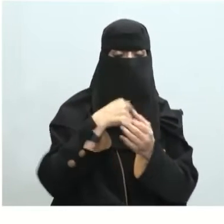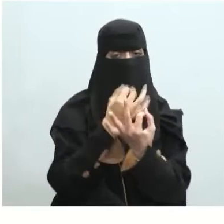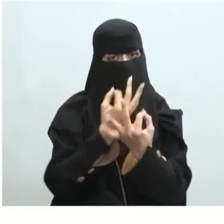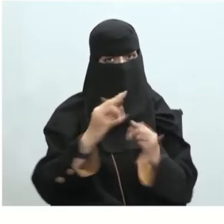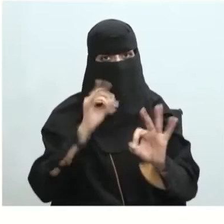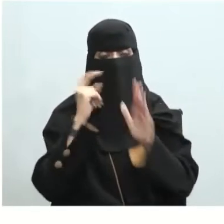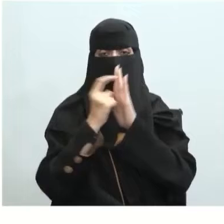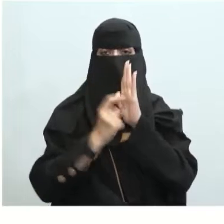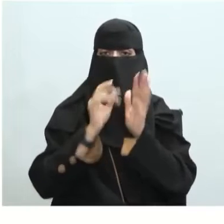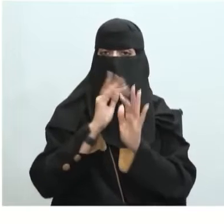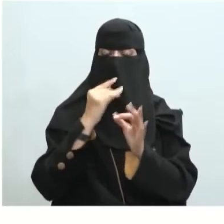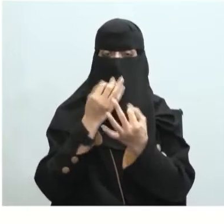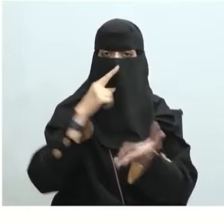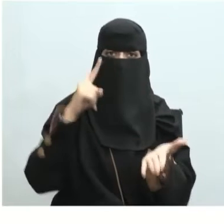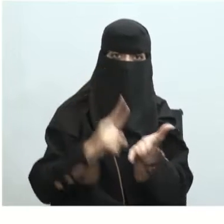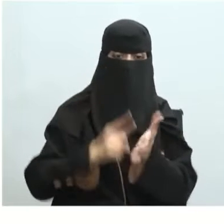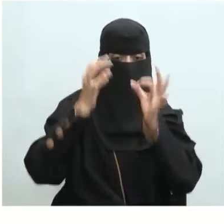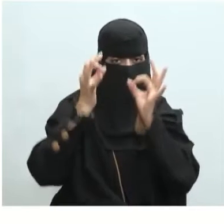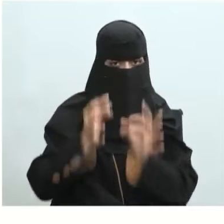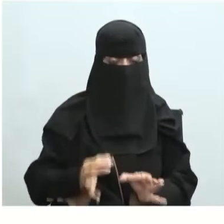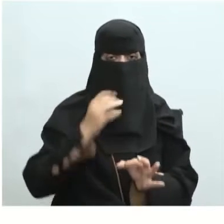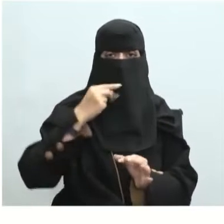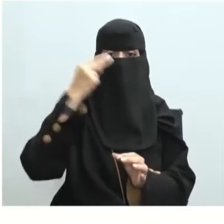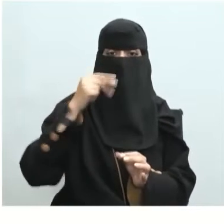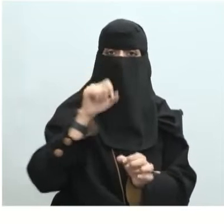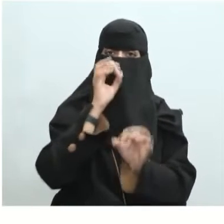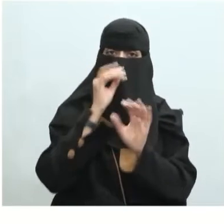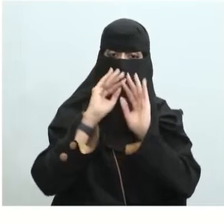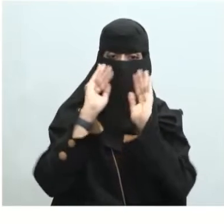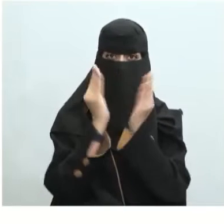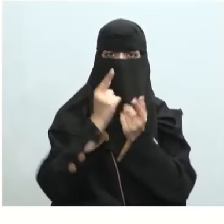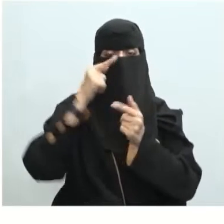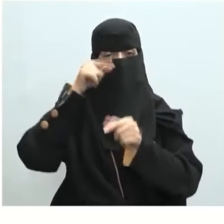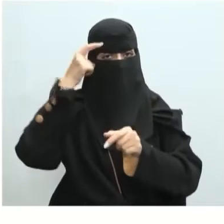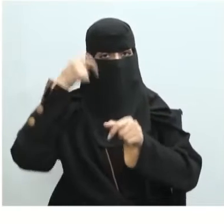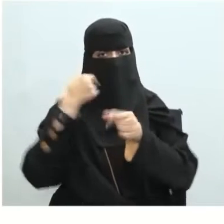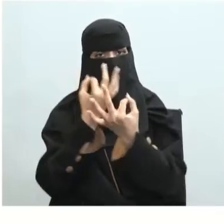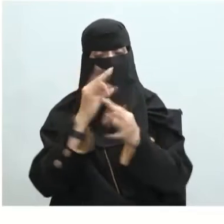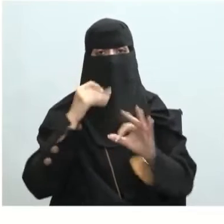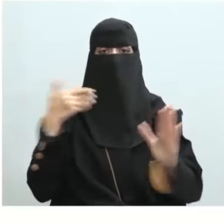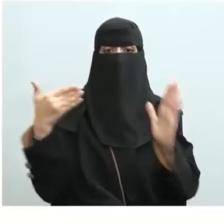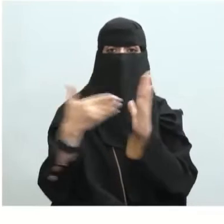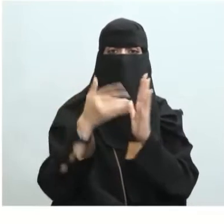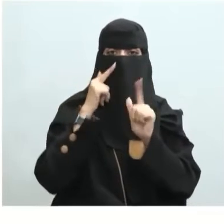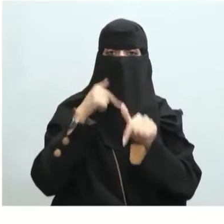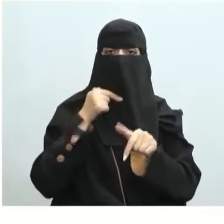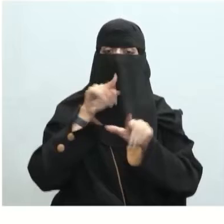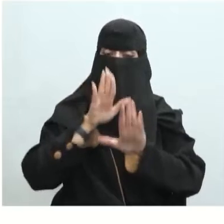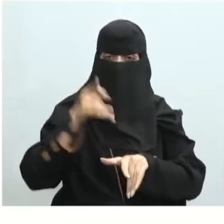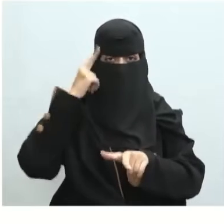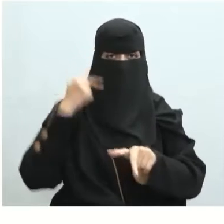الرئيسه وايضا تلتزم عند كتابتك فنا وظيفيا بشكله الخارجي المتعارف عليه واخيرا توظف في